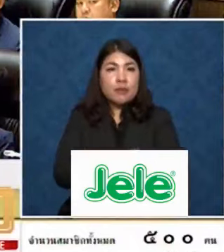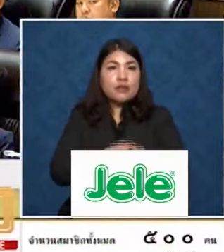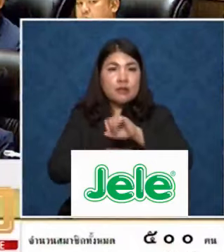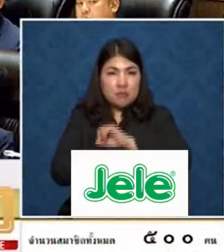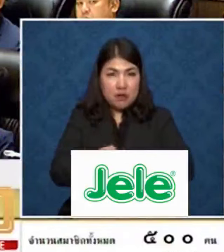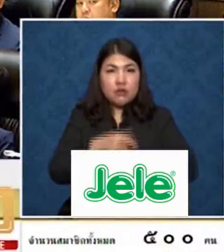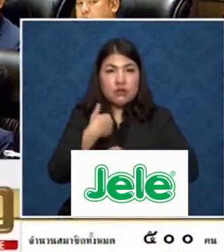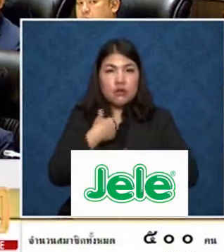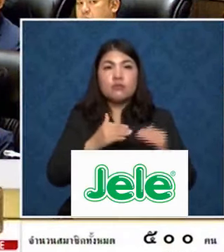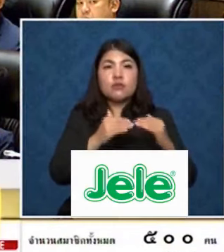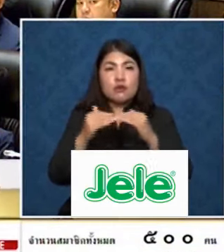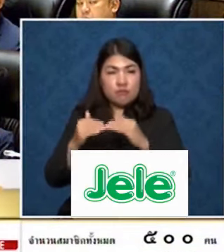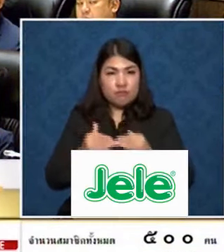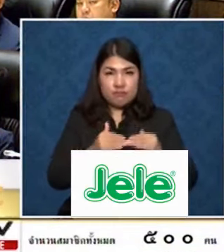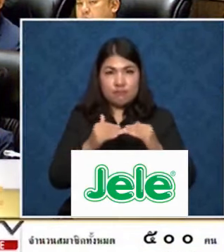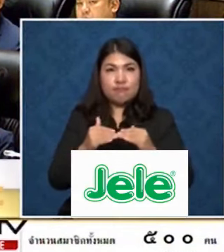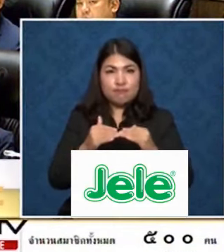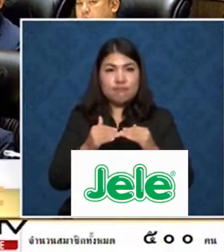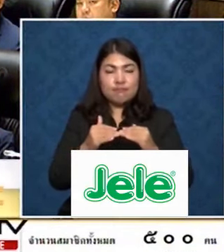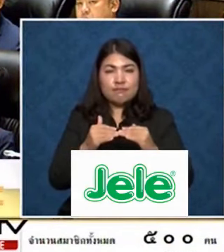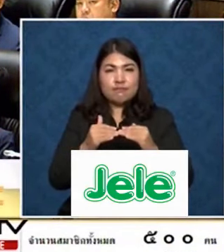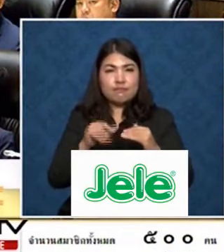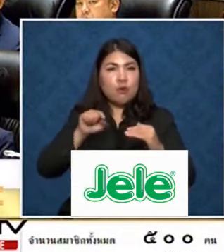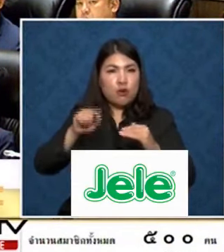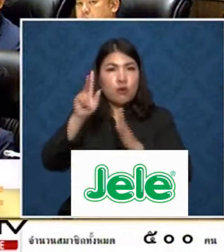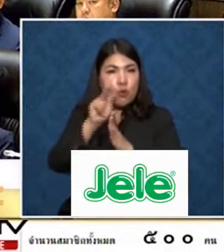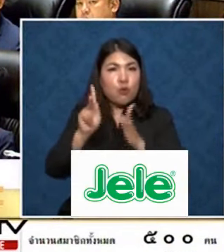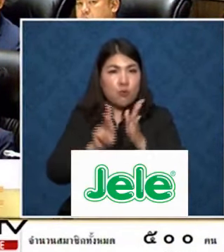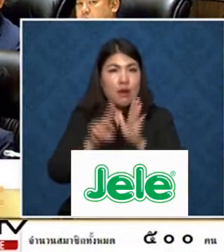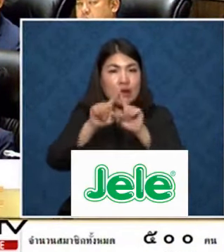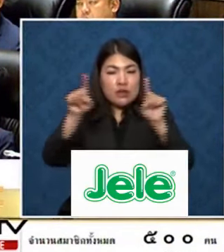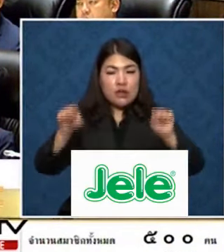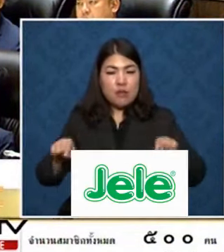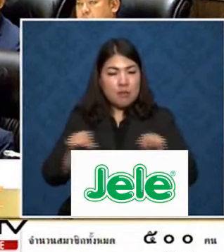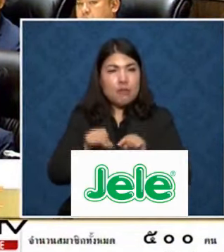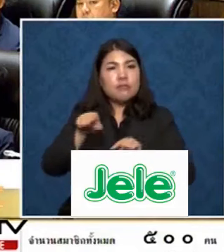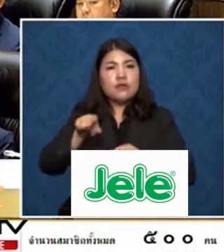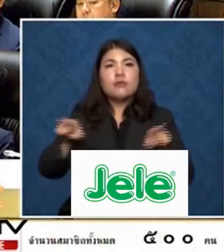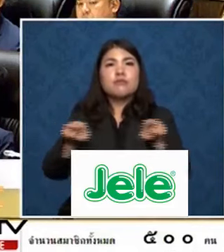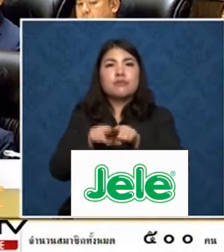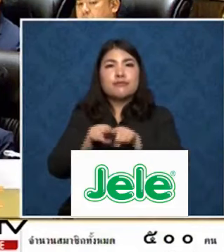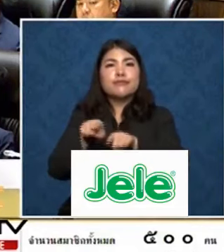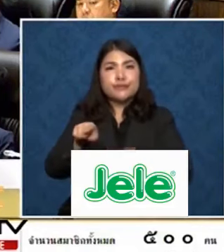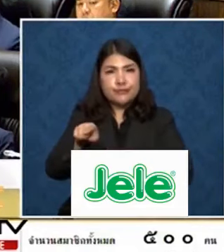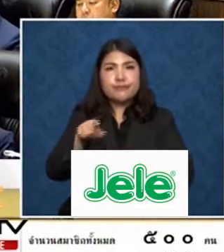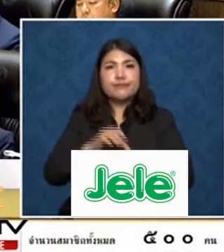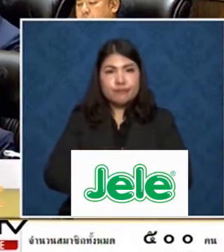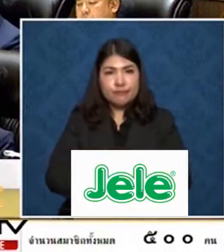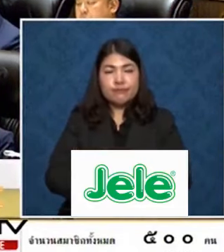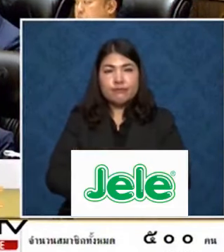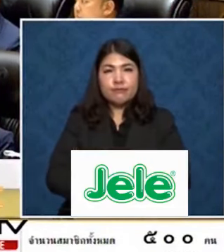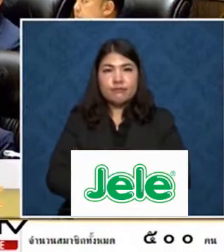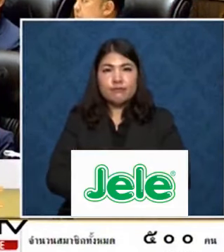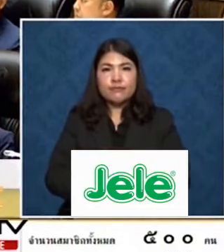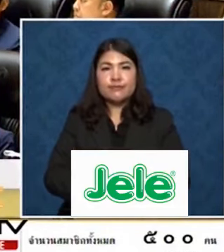เศรษฐกิจความเห็นต่างเรื่องรัฐธรรมนูญฟื้นฟูหลักนิติธรรมที่พูดมาเนี่ยคุณจะบอกไม่ทั้งนั้นเลยนะแล้วบอกตอนนี้มีอะไรบ้